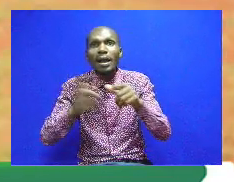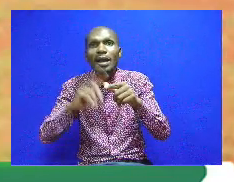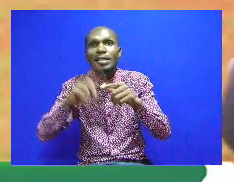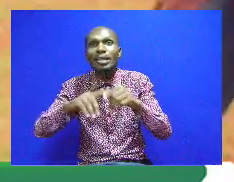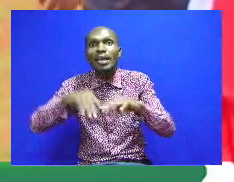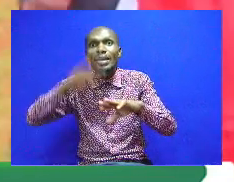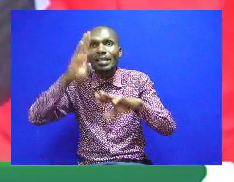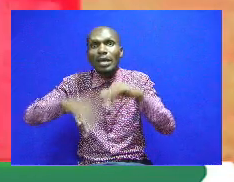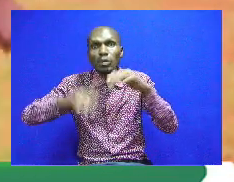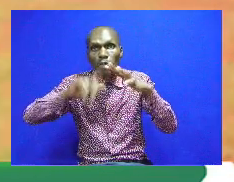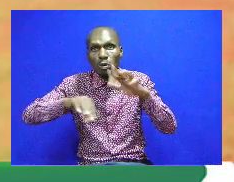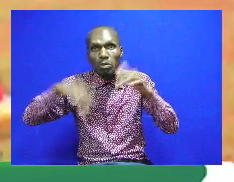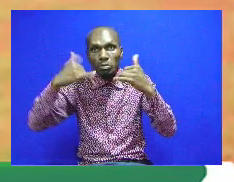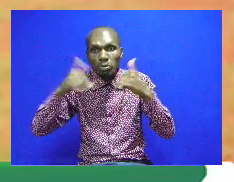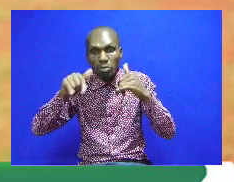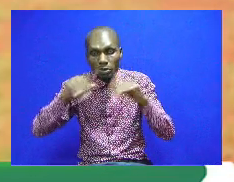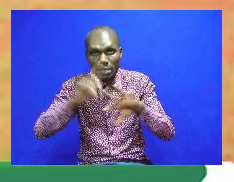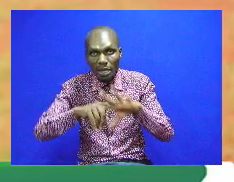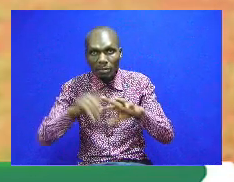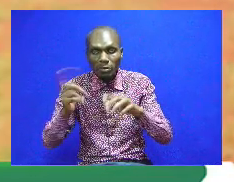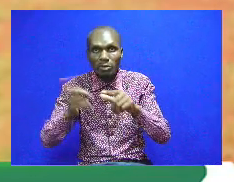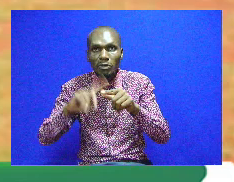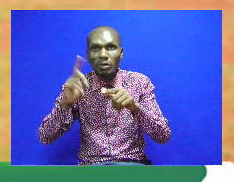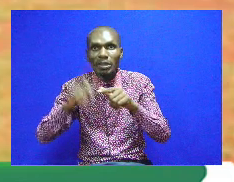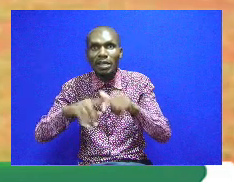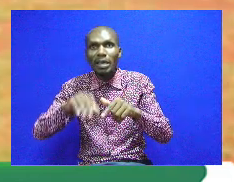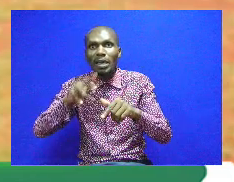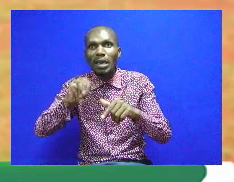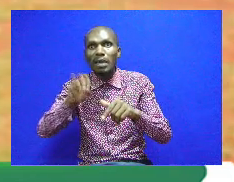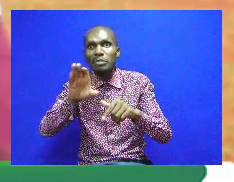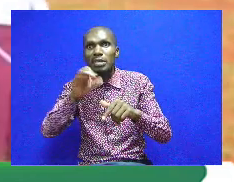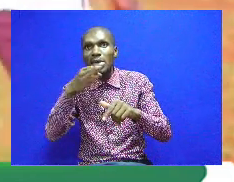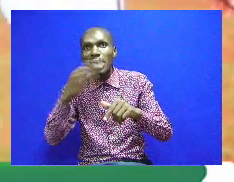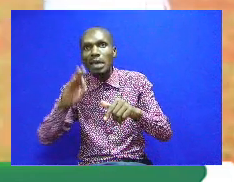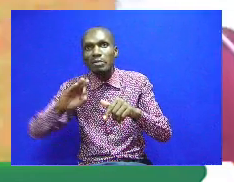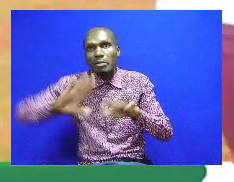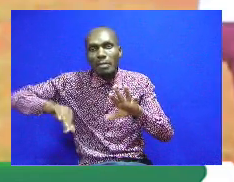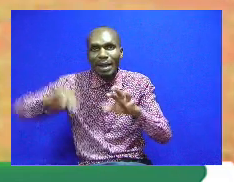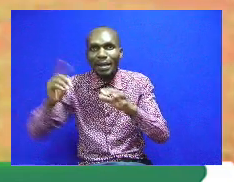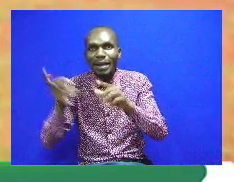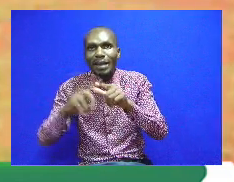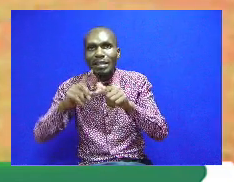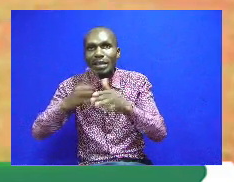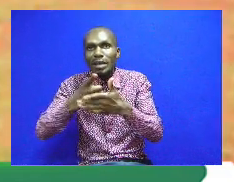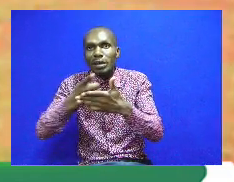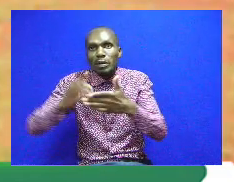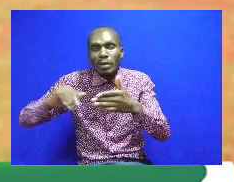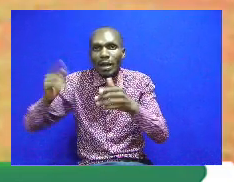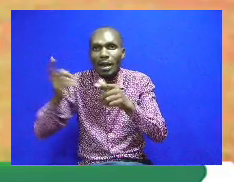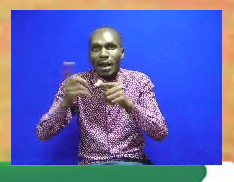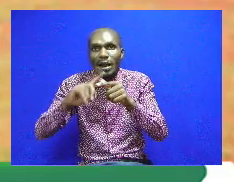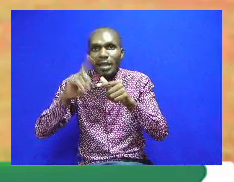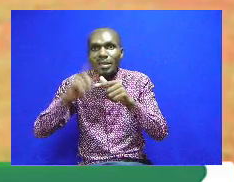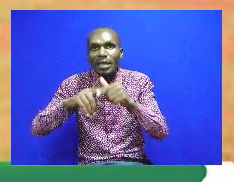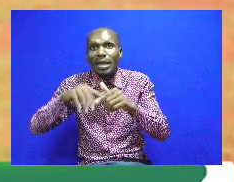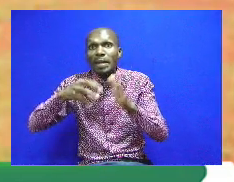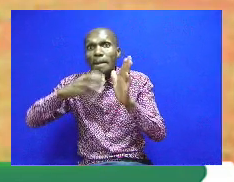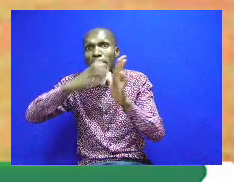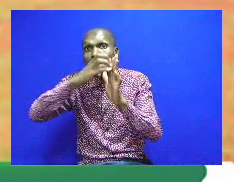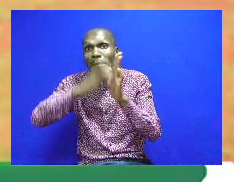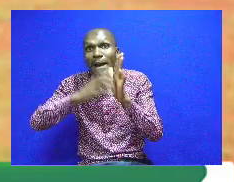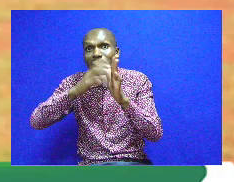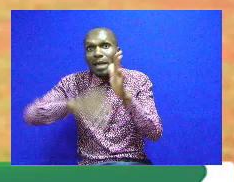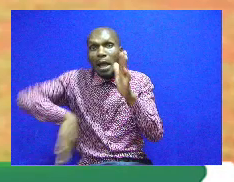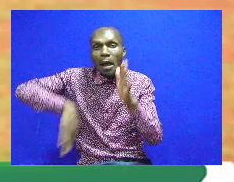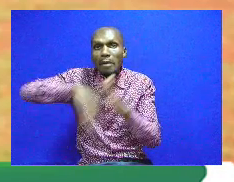vile tumecheza this season. Tuko na MCF away weekend, tunaenda kule Machakos.